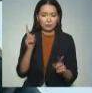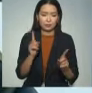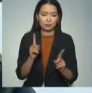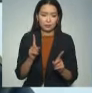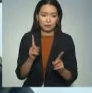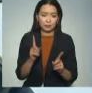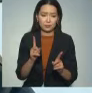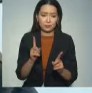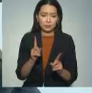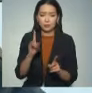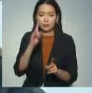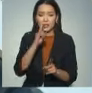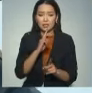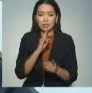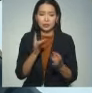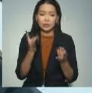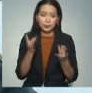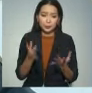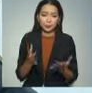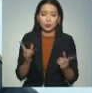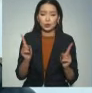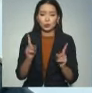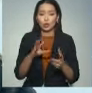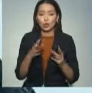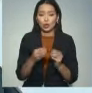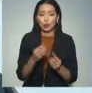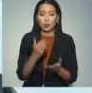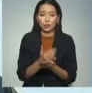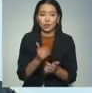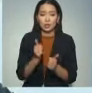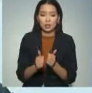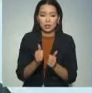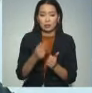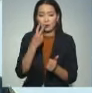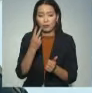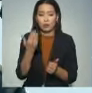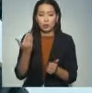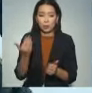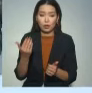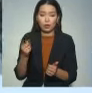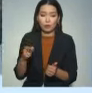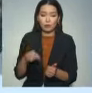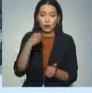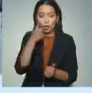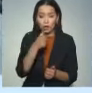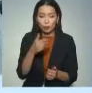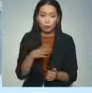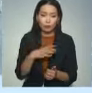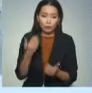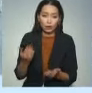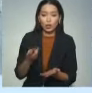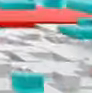хватит делать шоу в Казахстане. Давайте просто сделаем какой-нибудь результат, чтобы каждый день ходить и смотреть, вот мы в этом году сделали вот